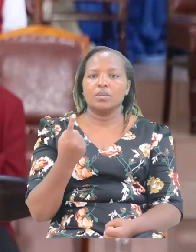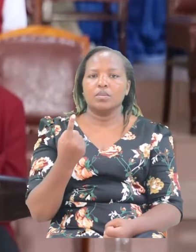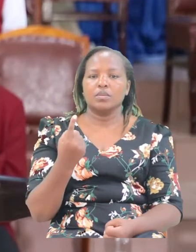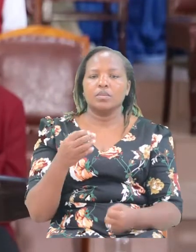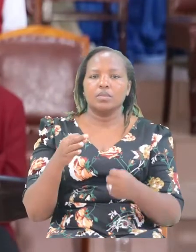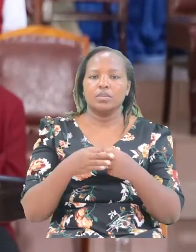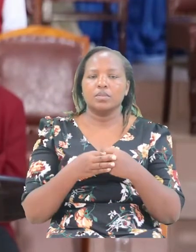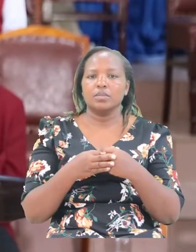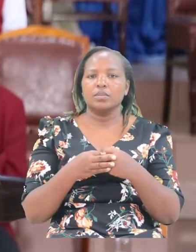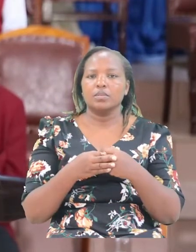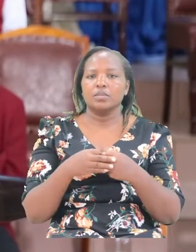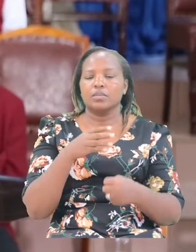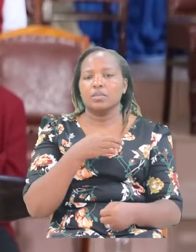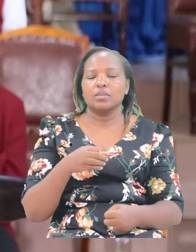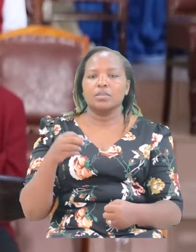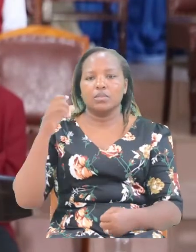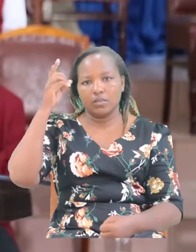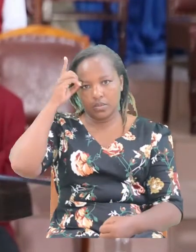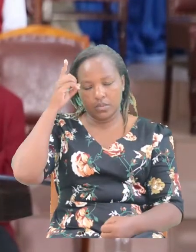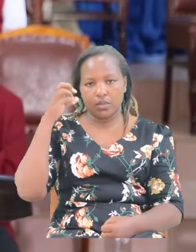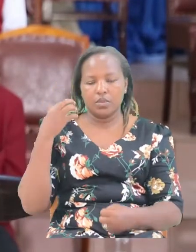1:8 na Danieli